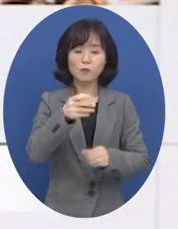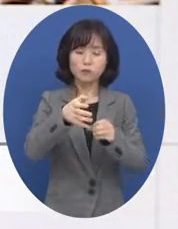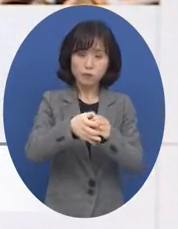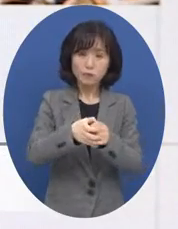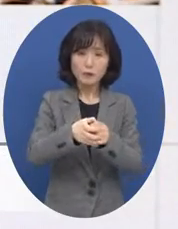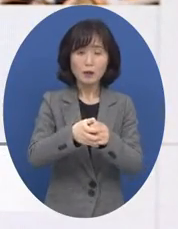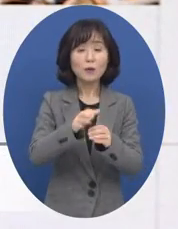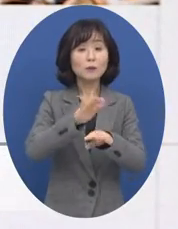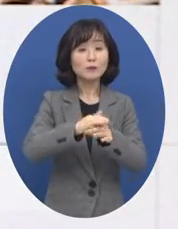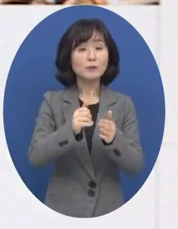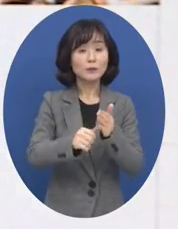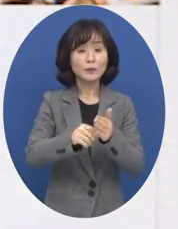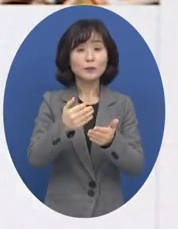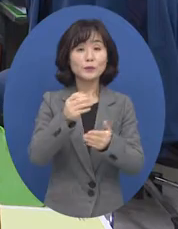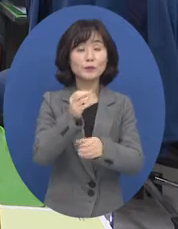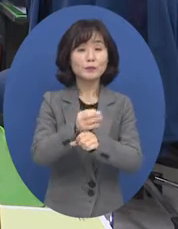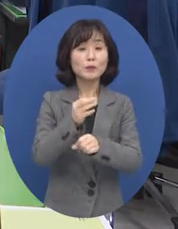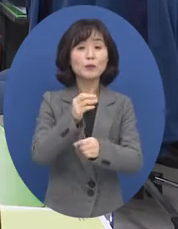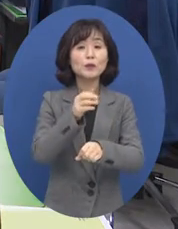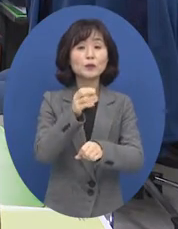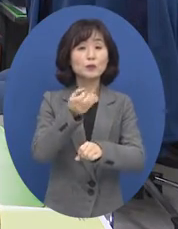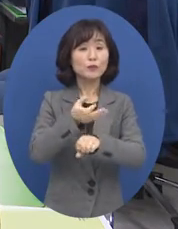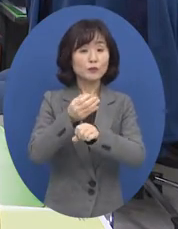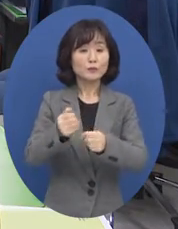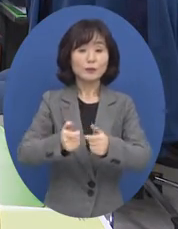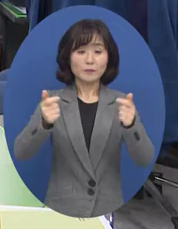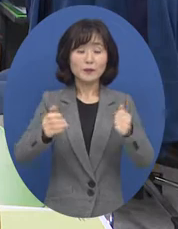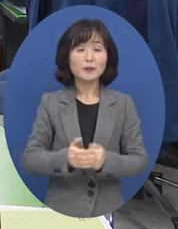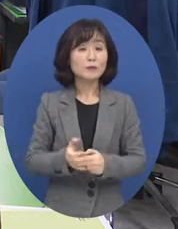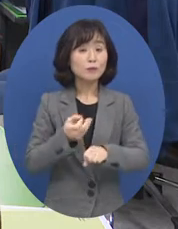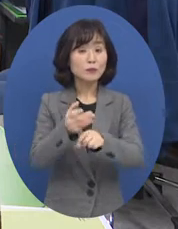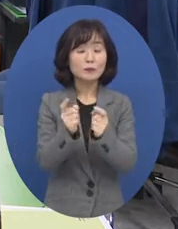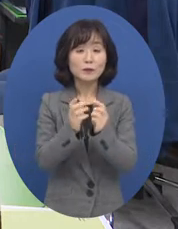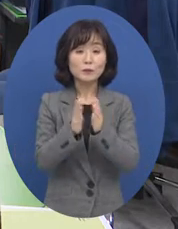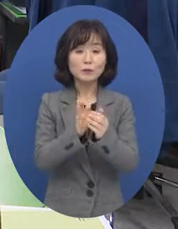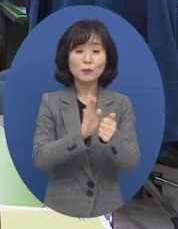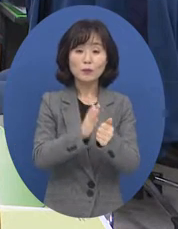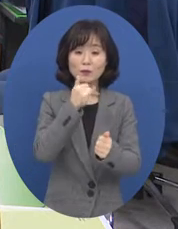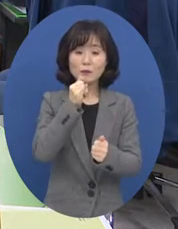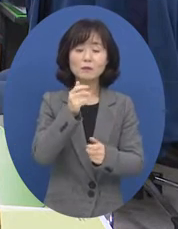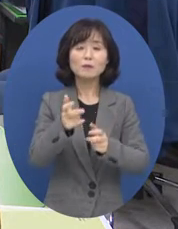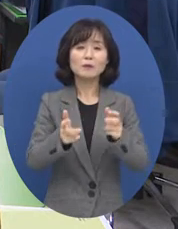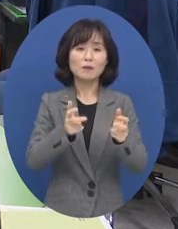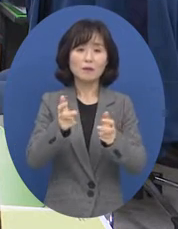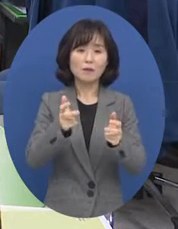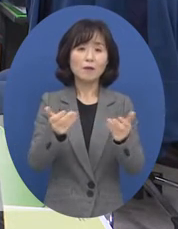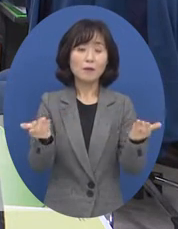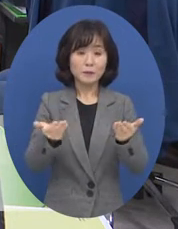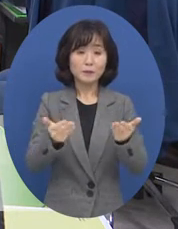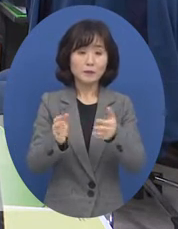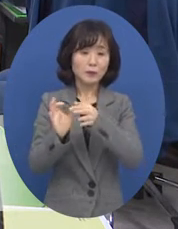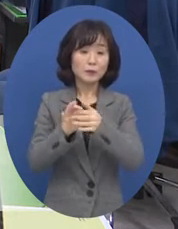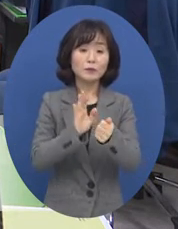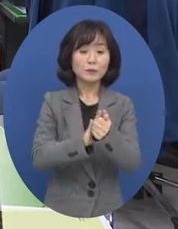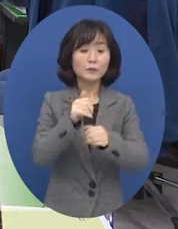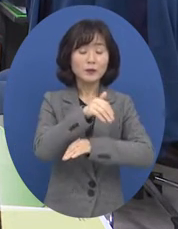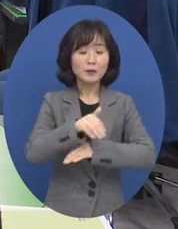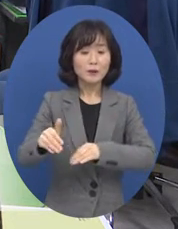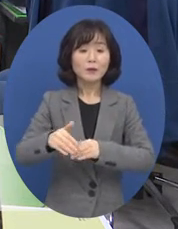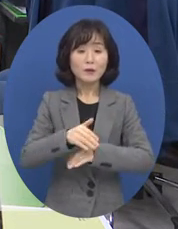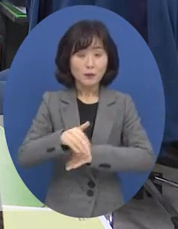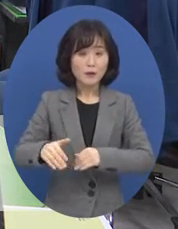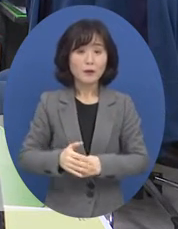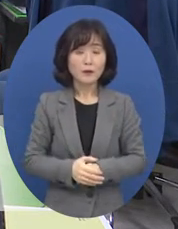신선 농산물도 증가했습니다. 수출에 실질적인 도움이 될수 있는 사업을 지속적으로 지원할 계획이고요. 해외 시장 개척